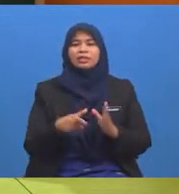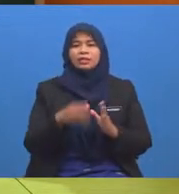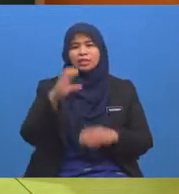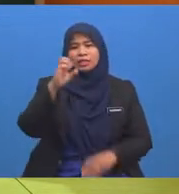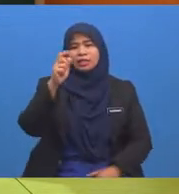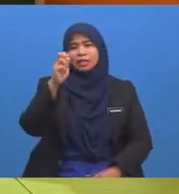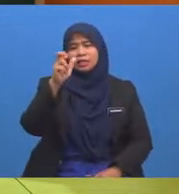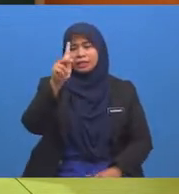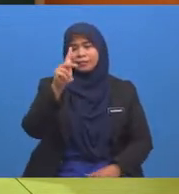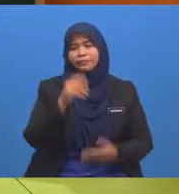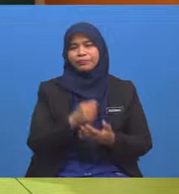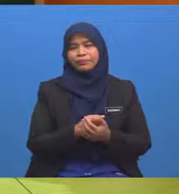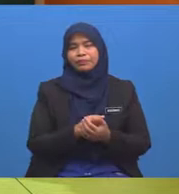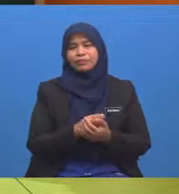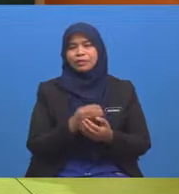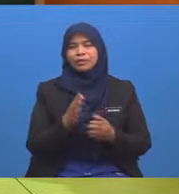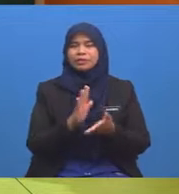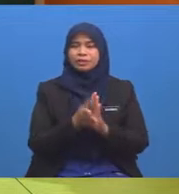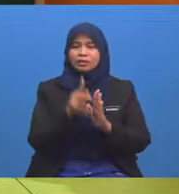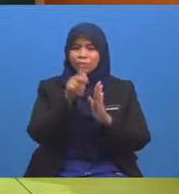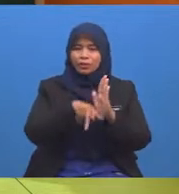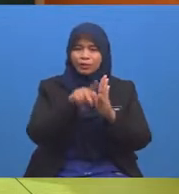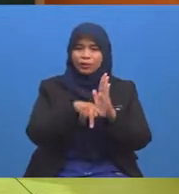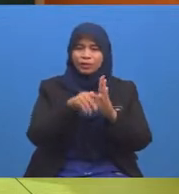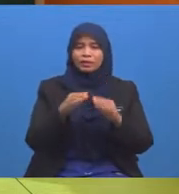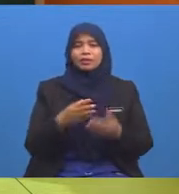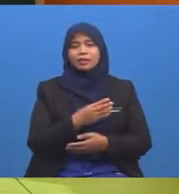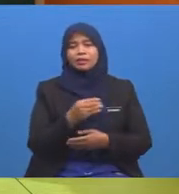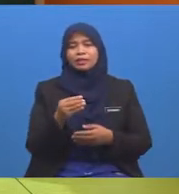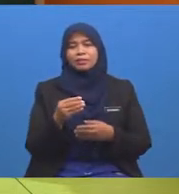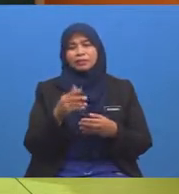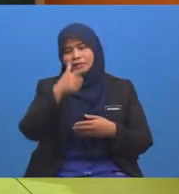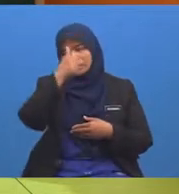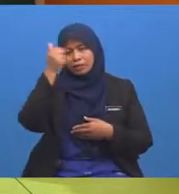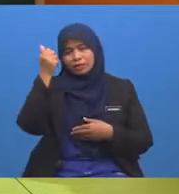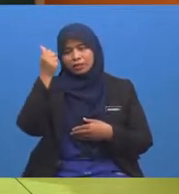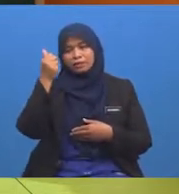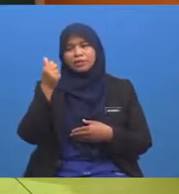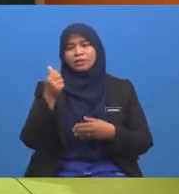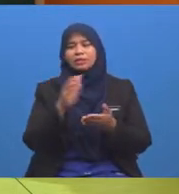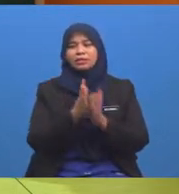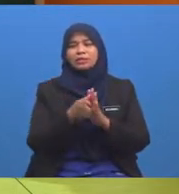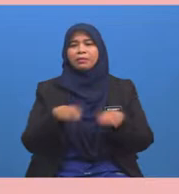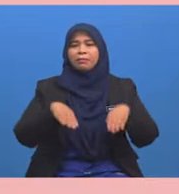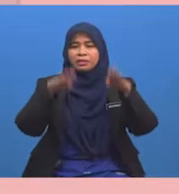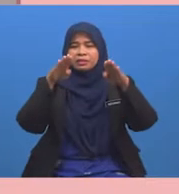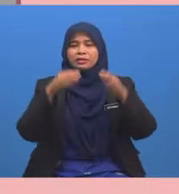boleh ditampung oleh sungai menjadi berkurangan, lalu mengakibatkan kejadian